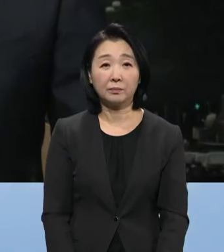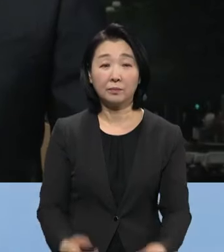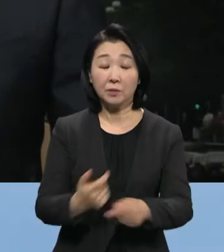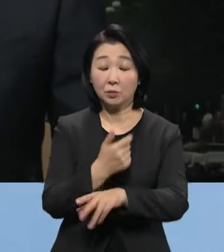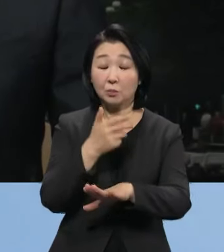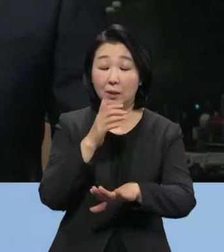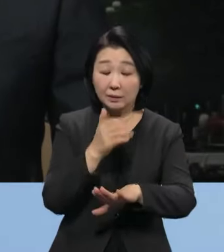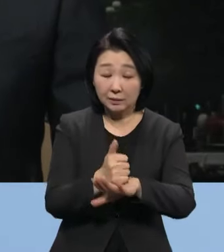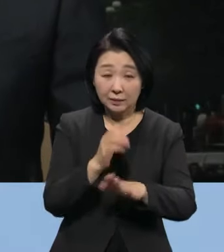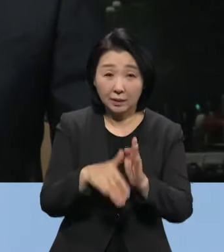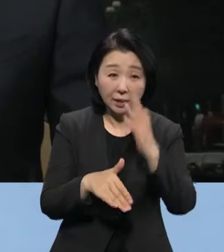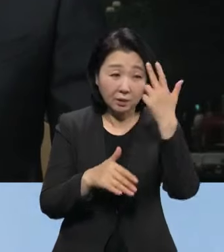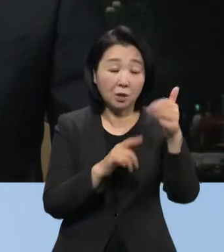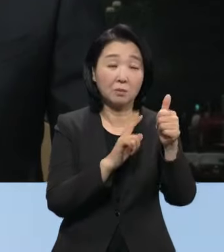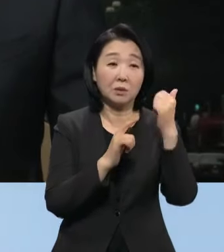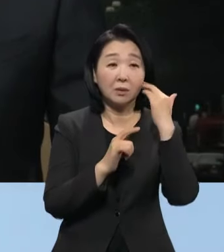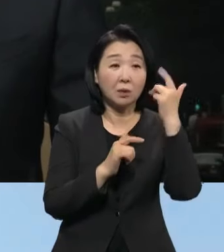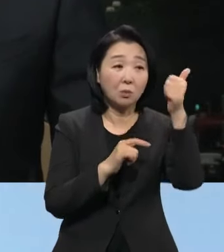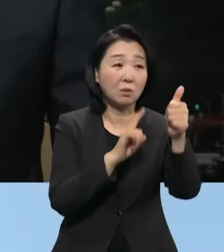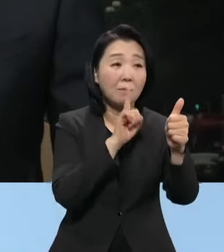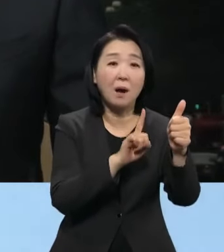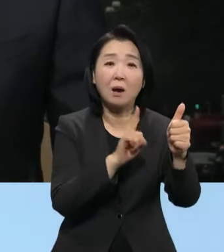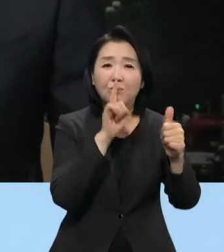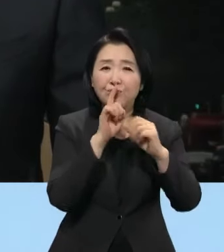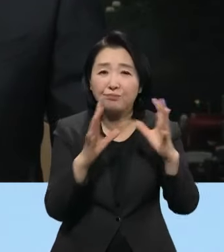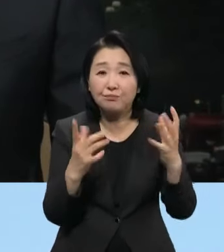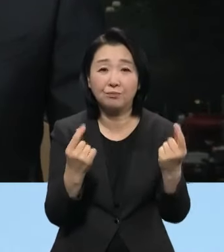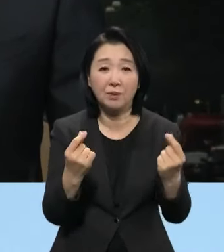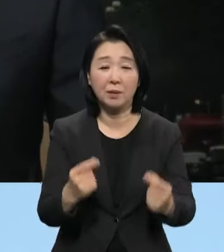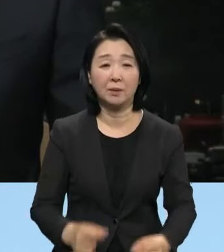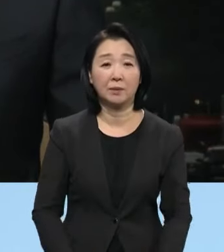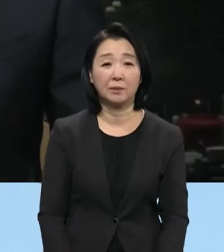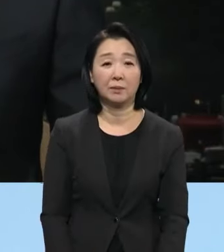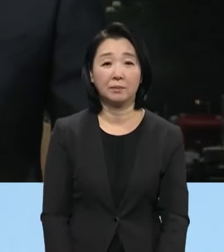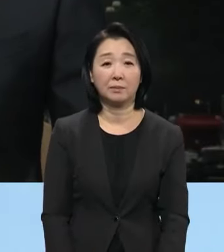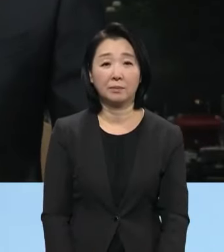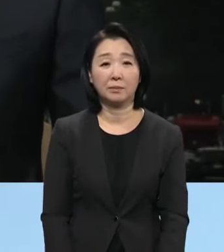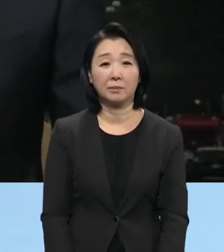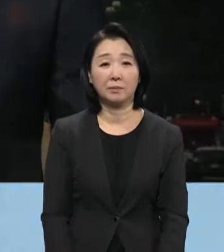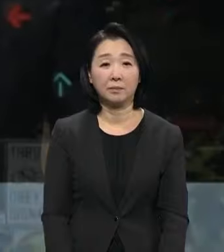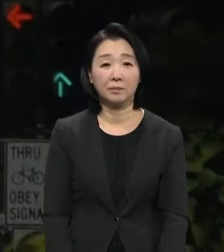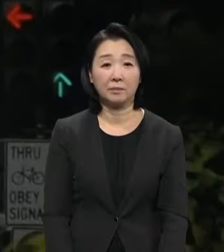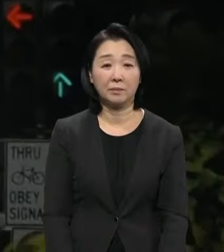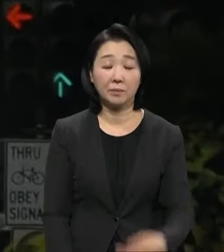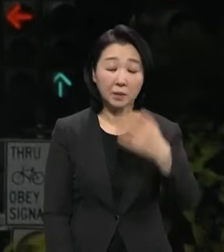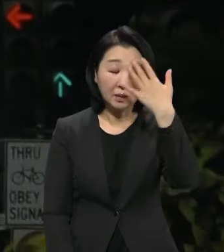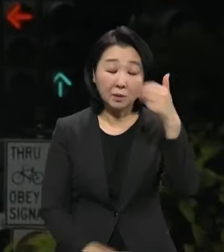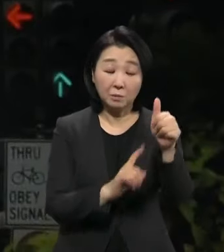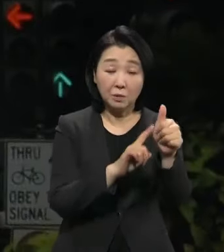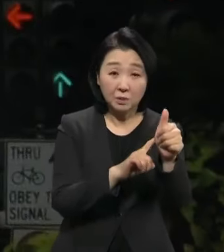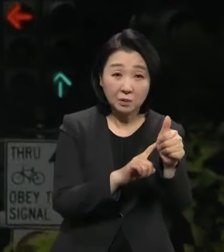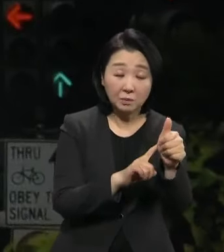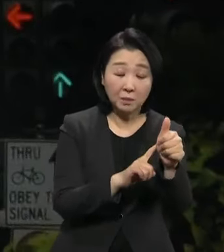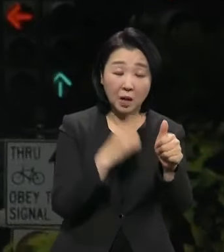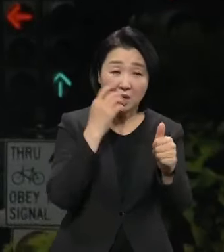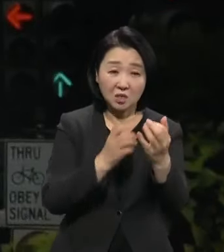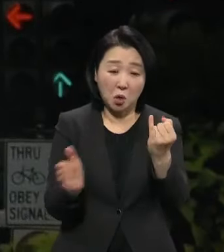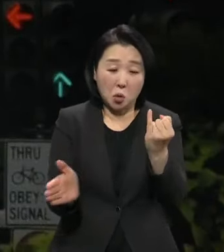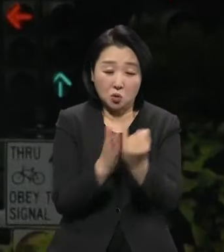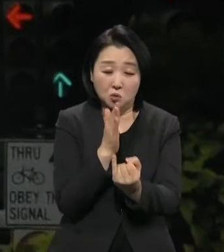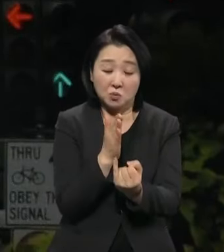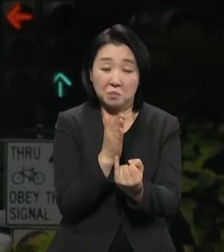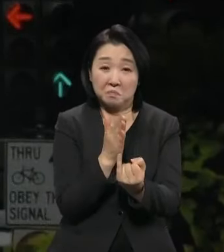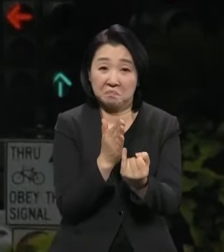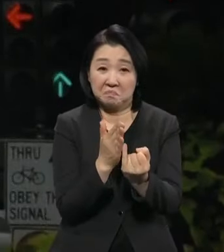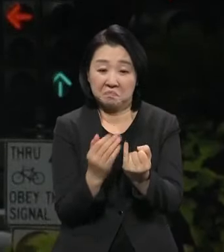주말 사이 트럼프 전 대통령에 한 얘기들이 논란인 거 같습니다 예 트럼프 전 대통령이 자신의 성추문을 감추려고